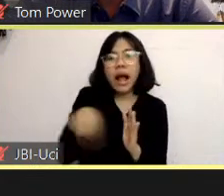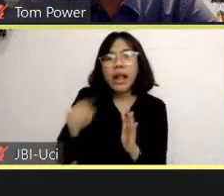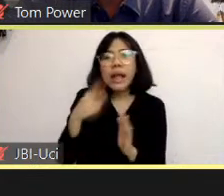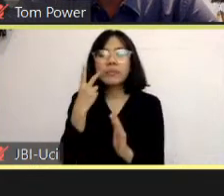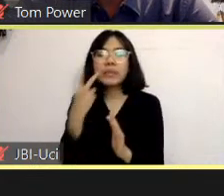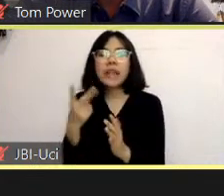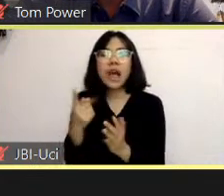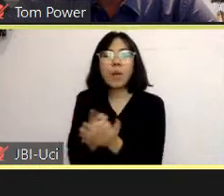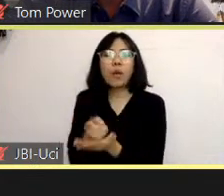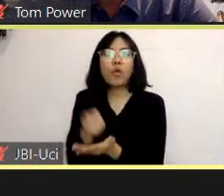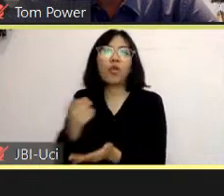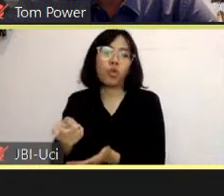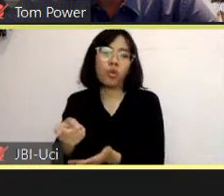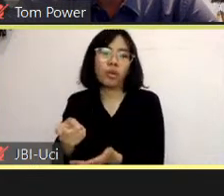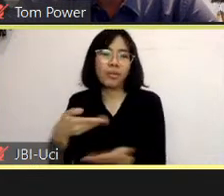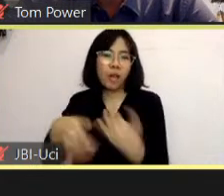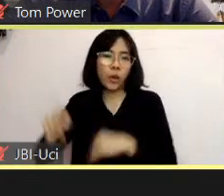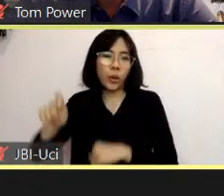lewat